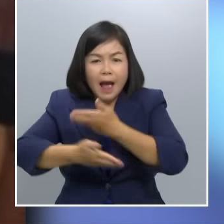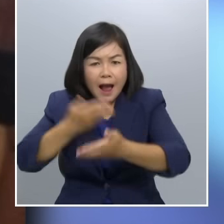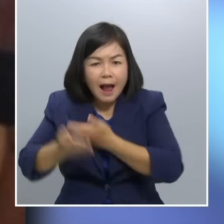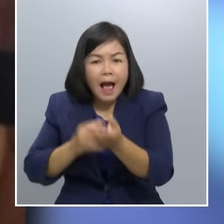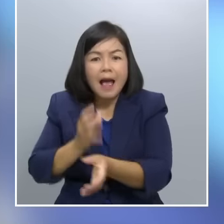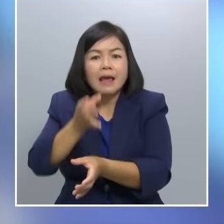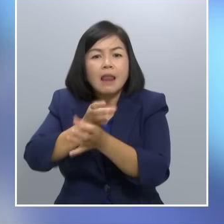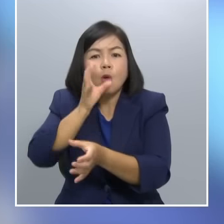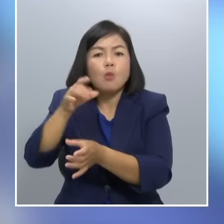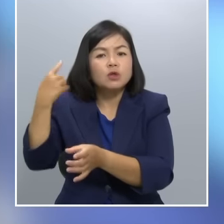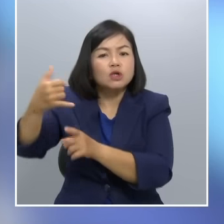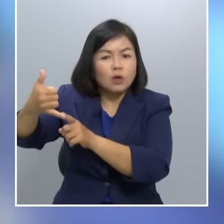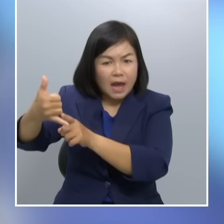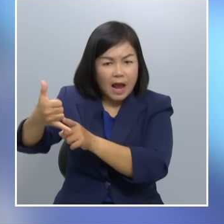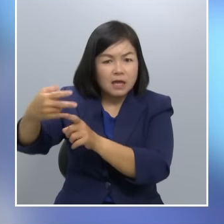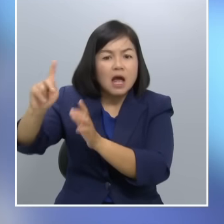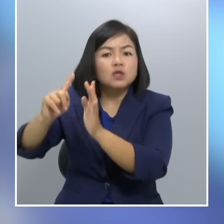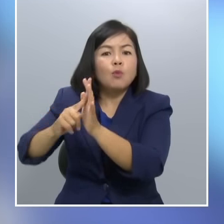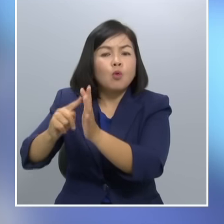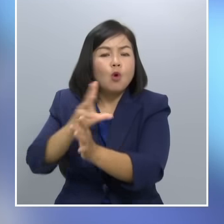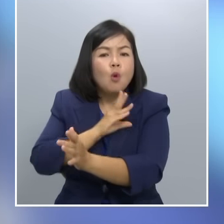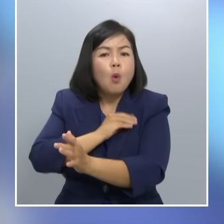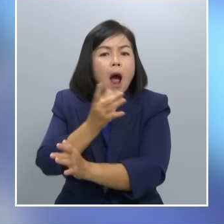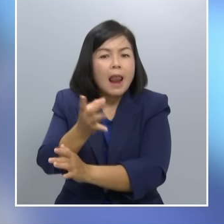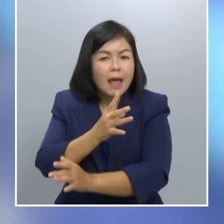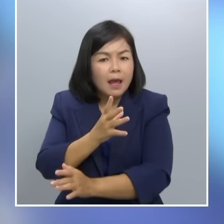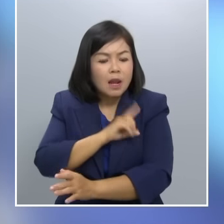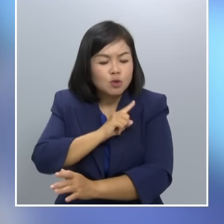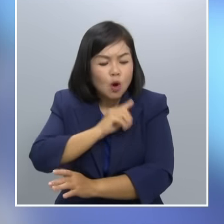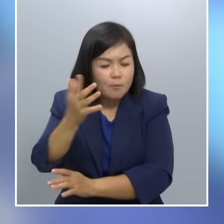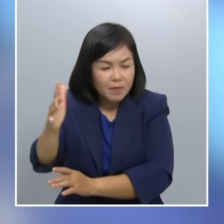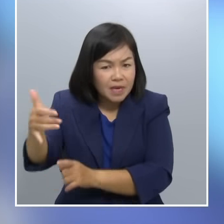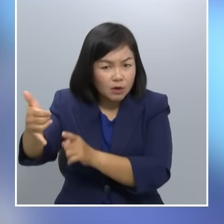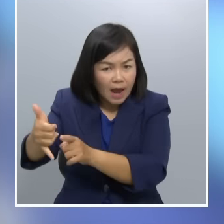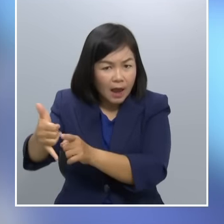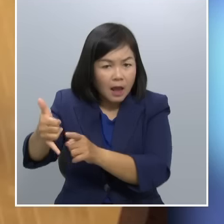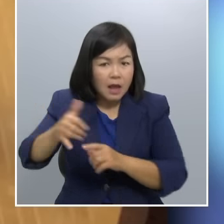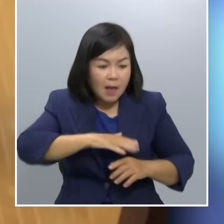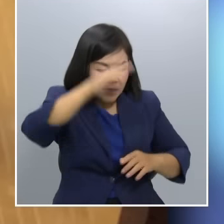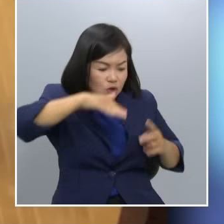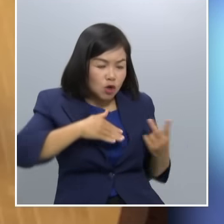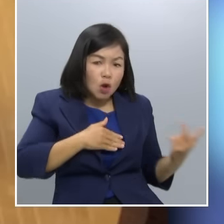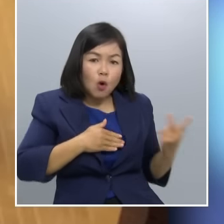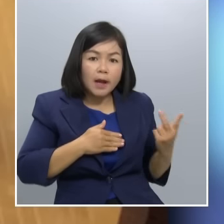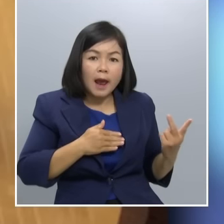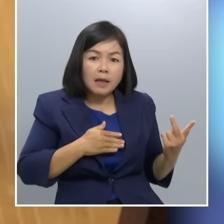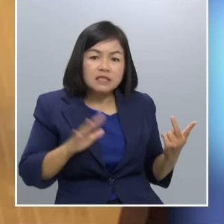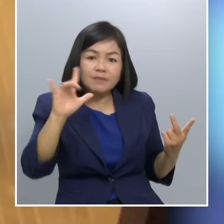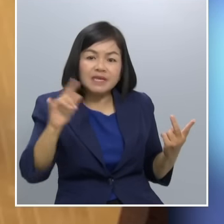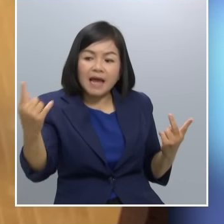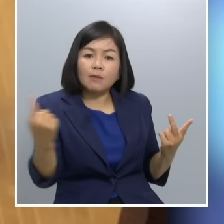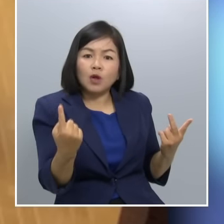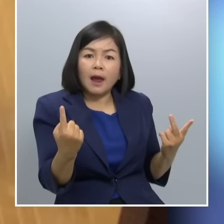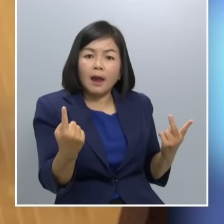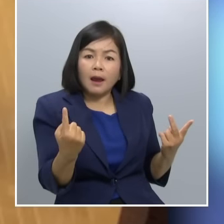มาแสดงความรับผิดชอบอยากจะถามว่ากลัวอะไรตั้งคำถามด้วยว่าพี่น้องเอสกับอารตที่ถูกตั้งข้อหานั้นข้อหา